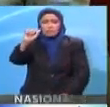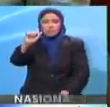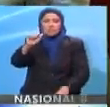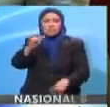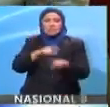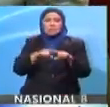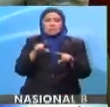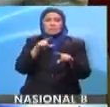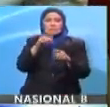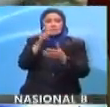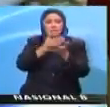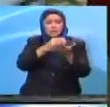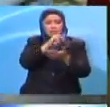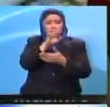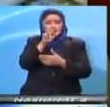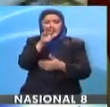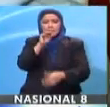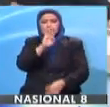UK